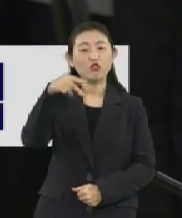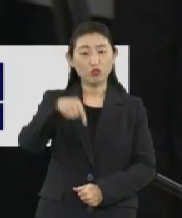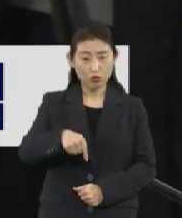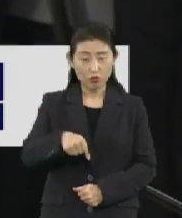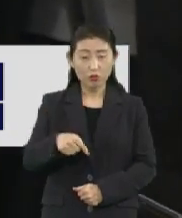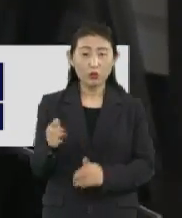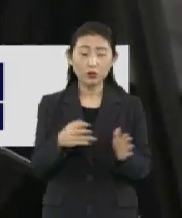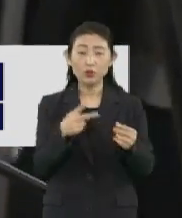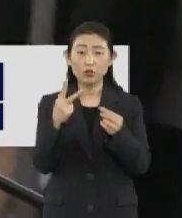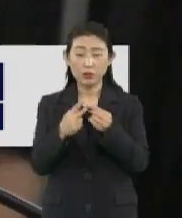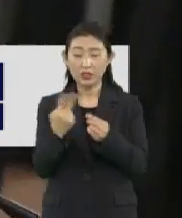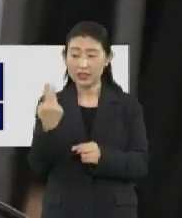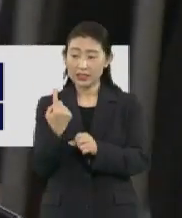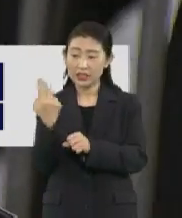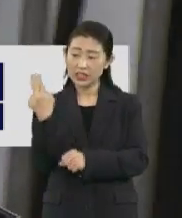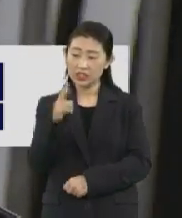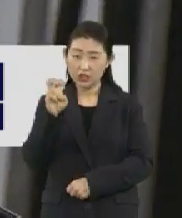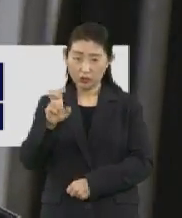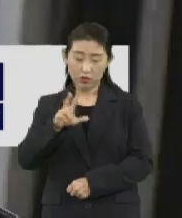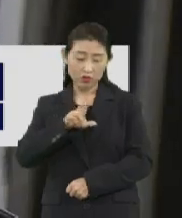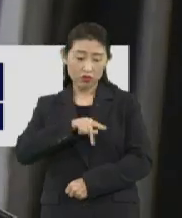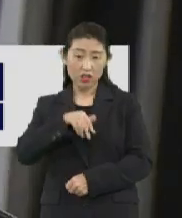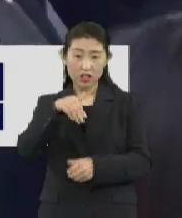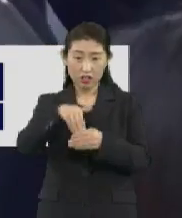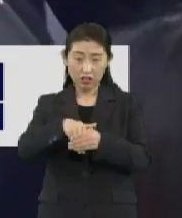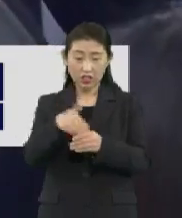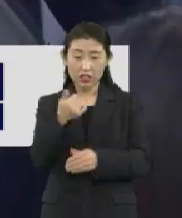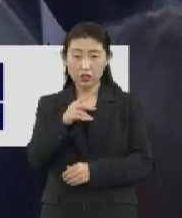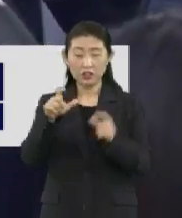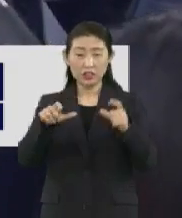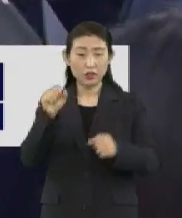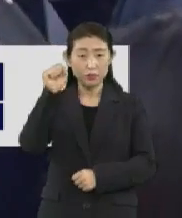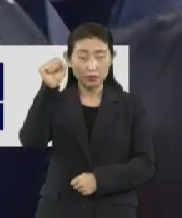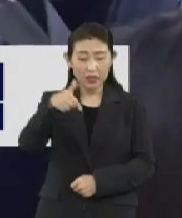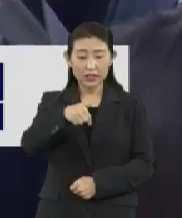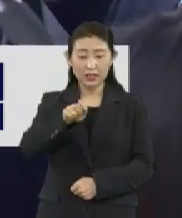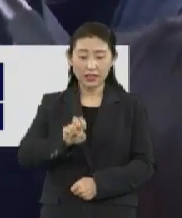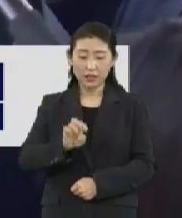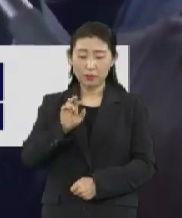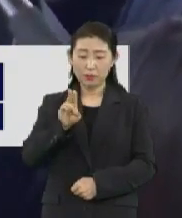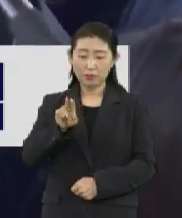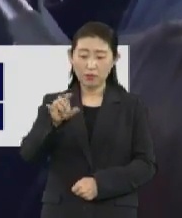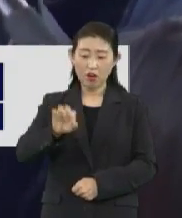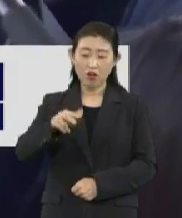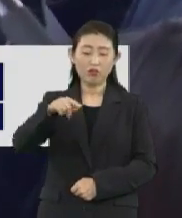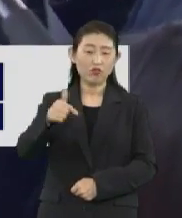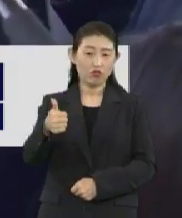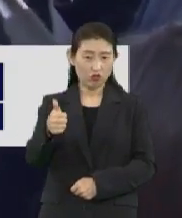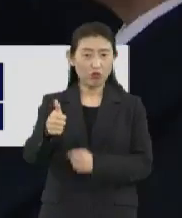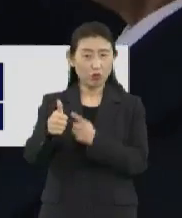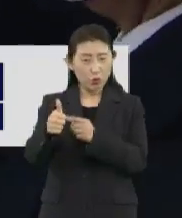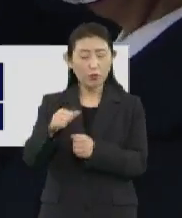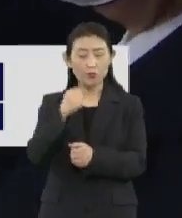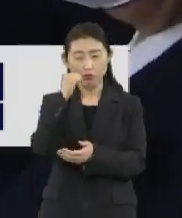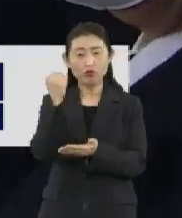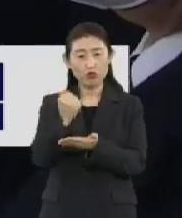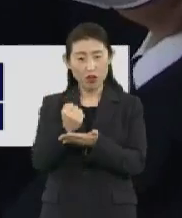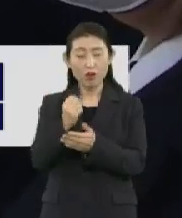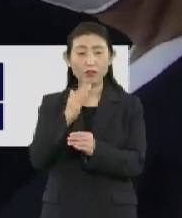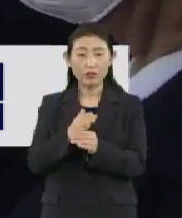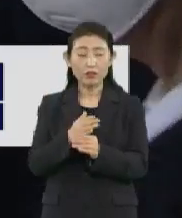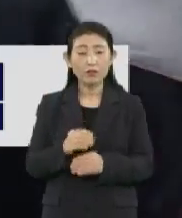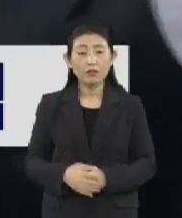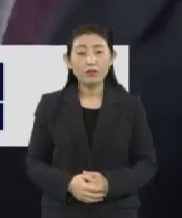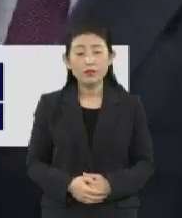지난 2020년 총선에서 3종 의뢰 출마한 김 병 중전 자유 한국땅 비대위원장 도 핵심